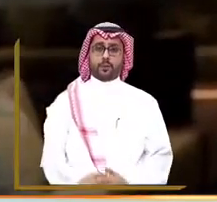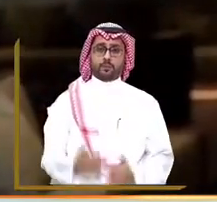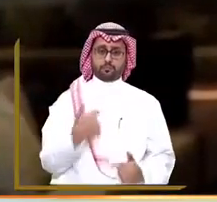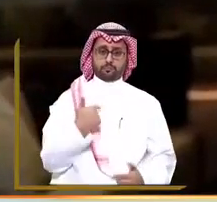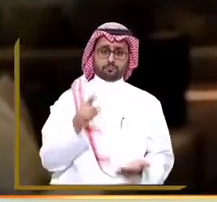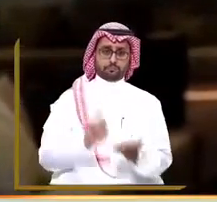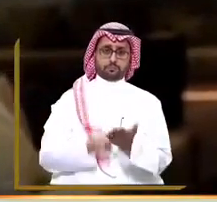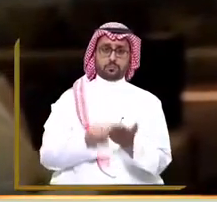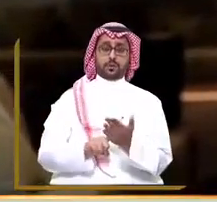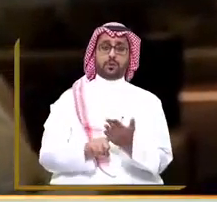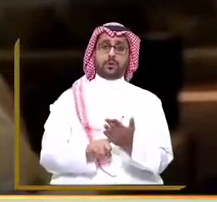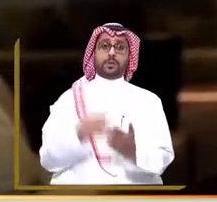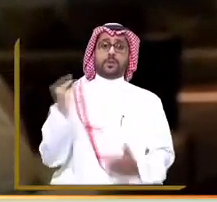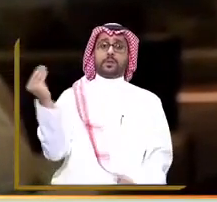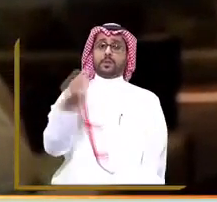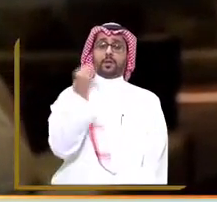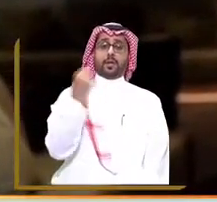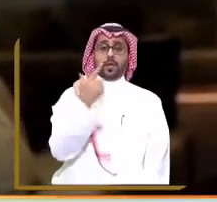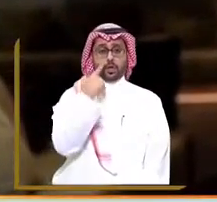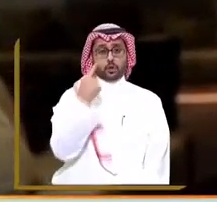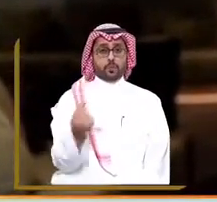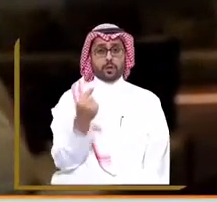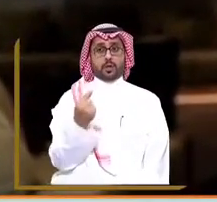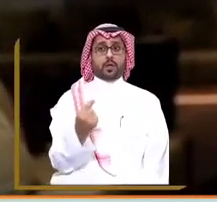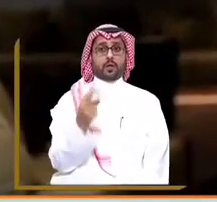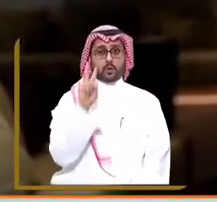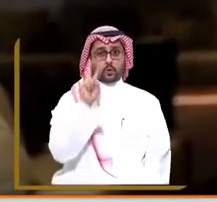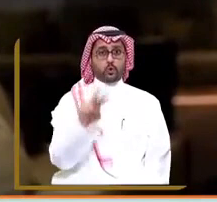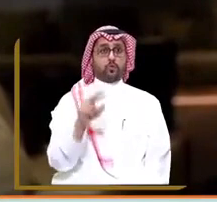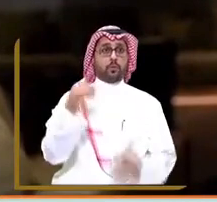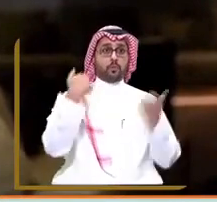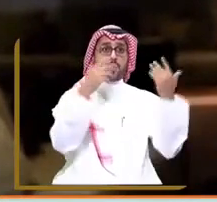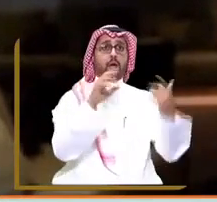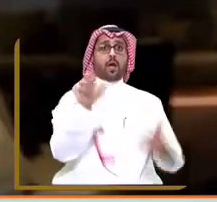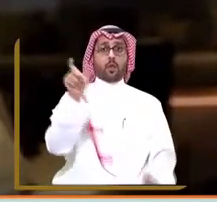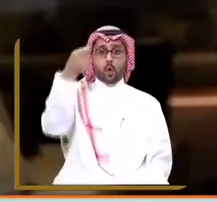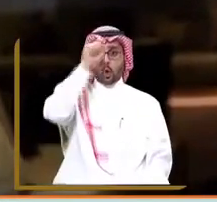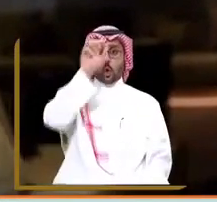صراحة رحلة كانت جميلة، والأشياء هذه كنا نشوفها دائما في دول أوروبية،